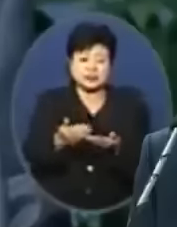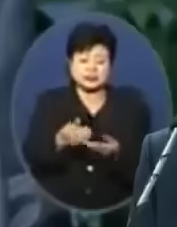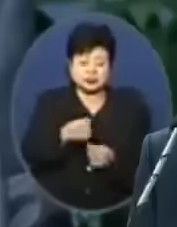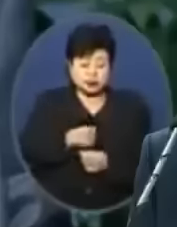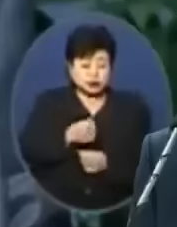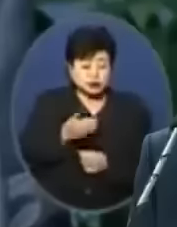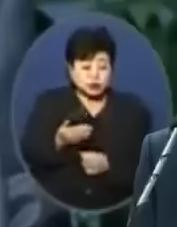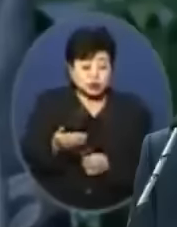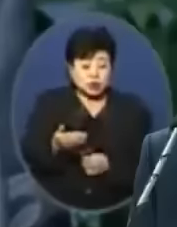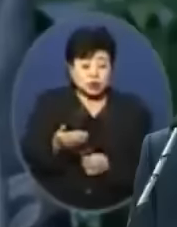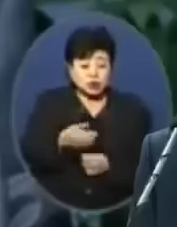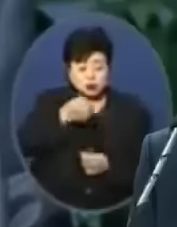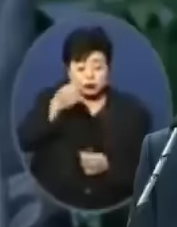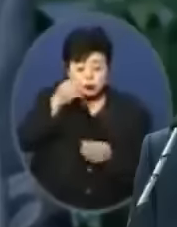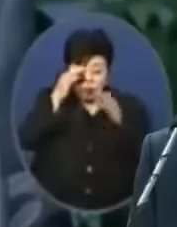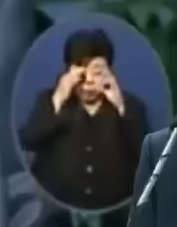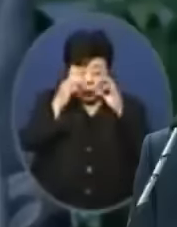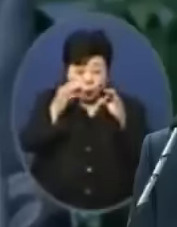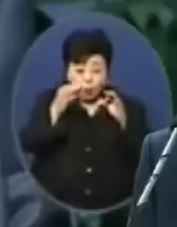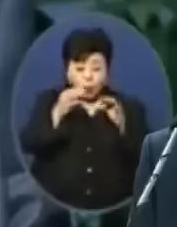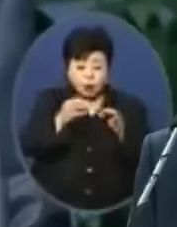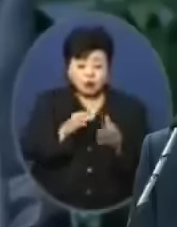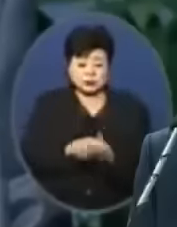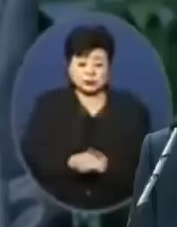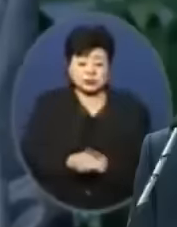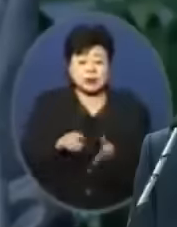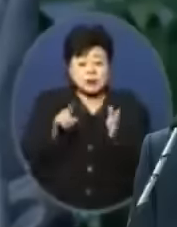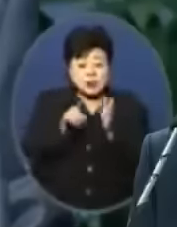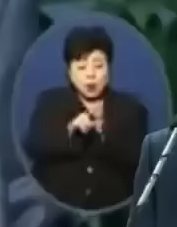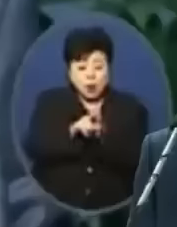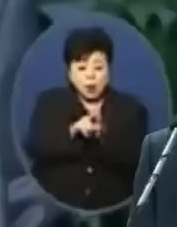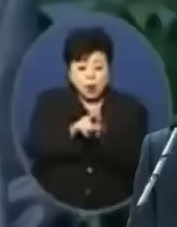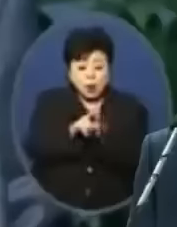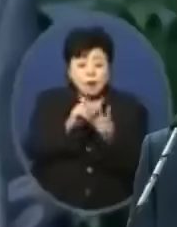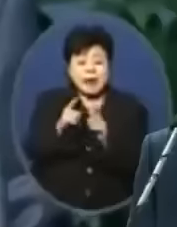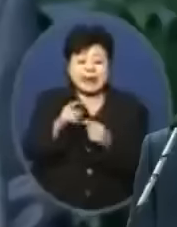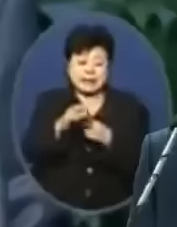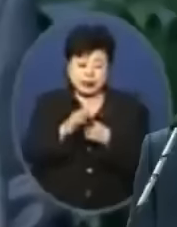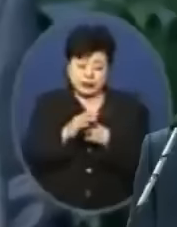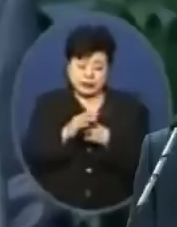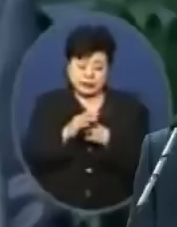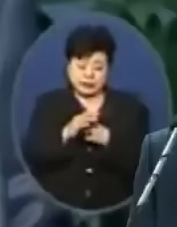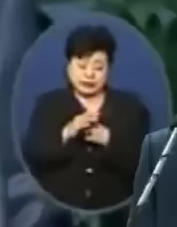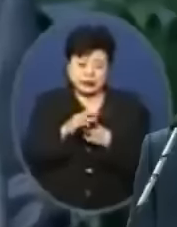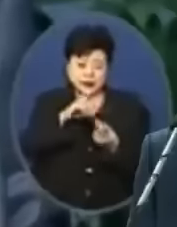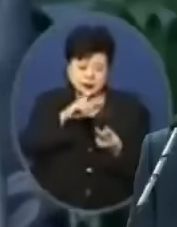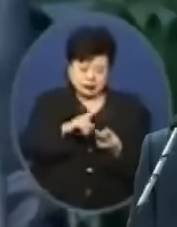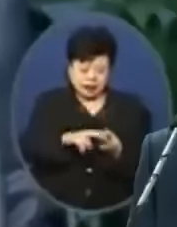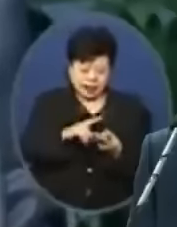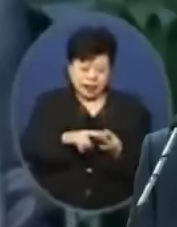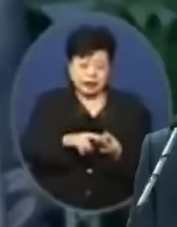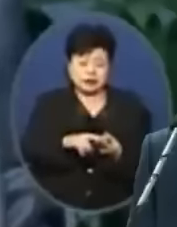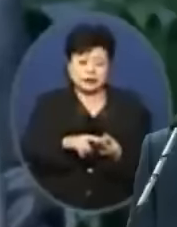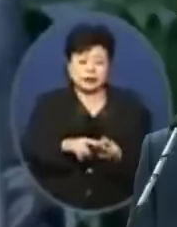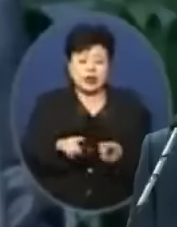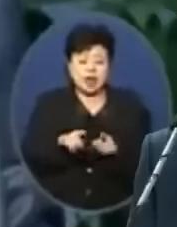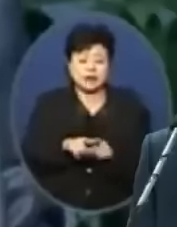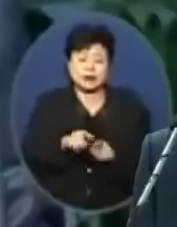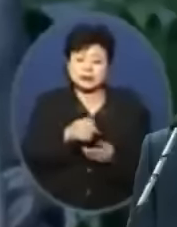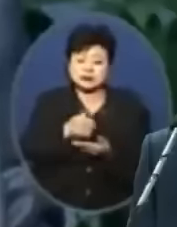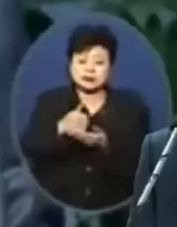것을 꿈꾸어보고 그것을 믿고 말하면 우리와 같이